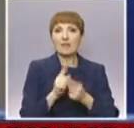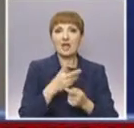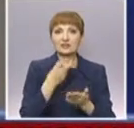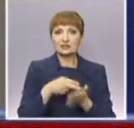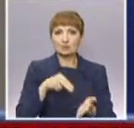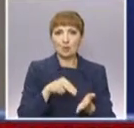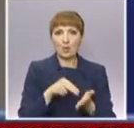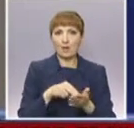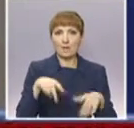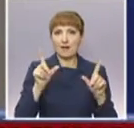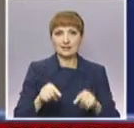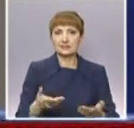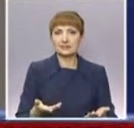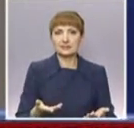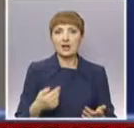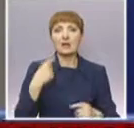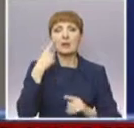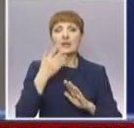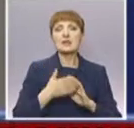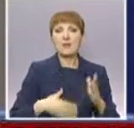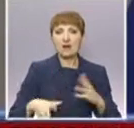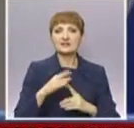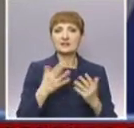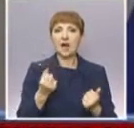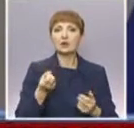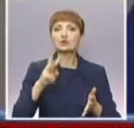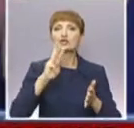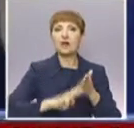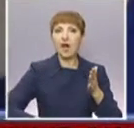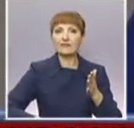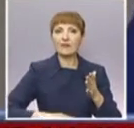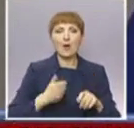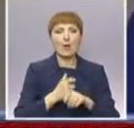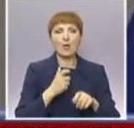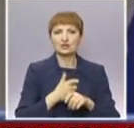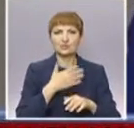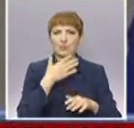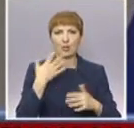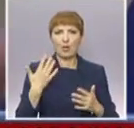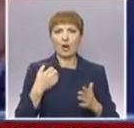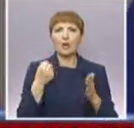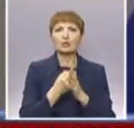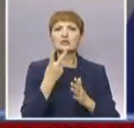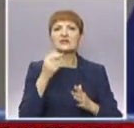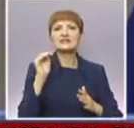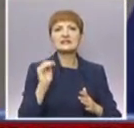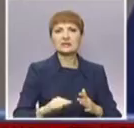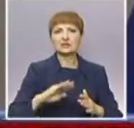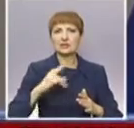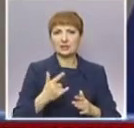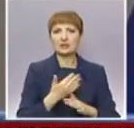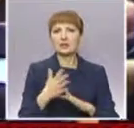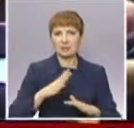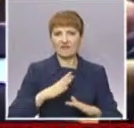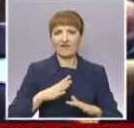стоимость цену мы понимаем это все но штрафы баснословный доход они до 200 тысяч тенге некоторые